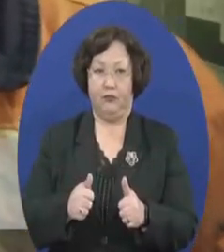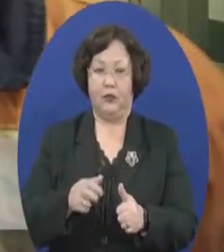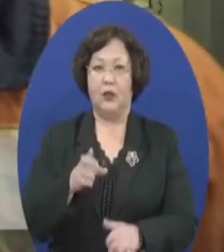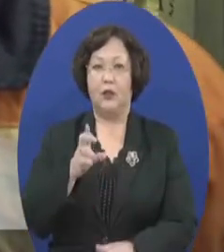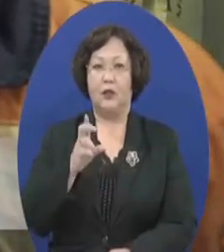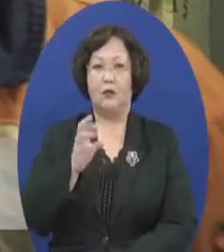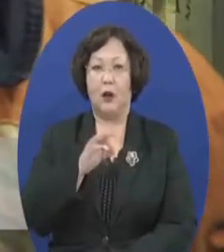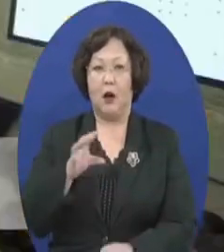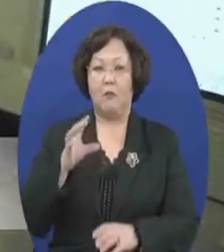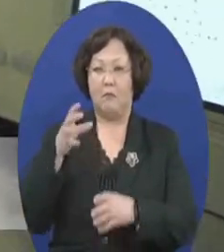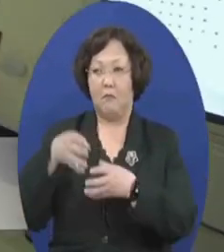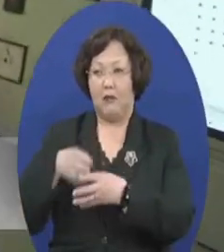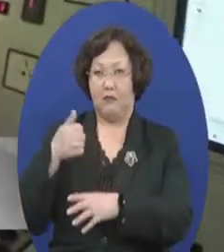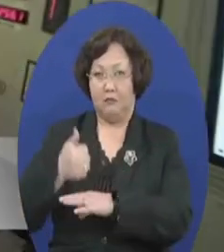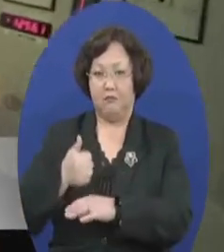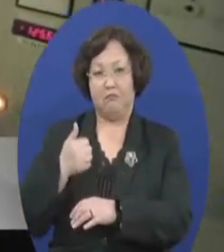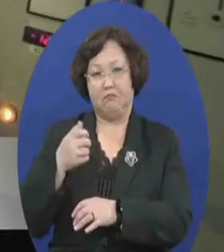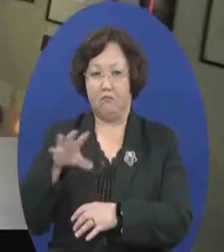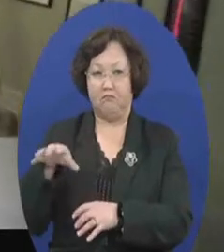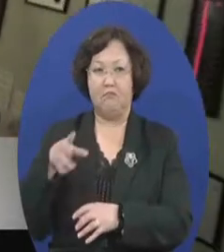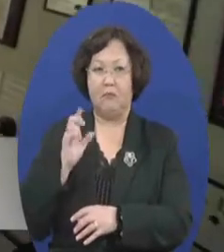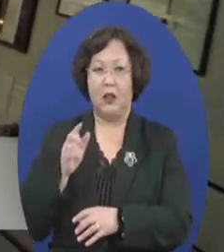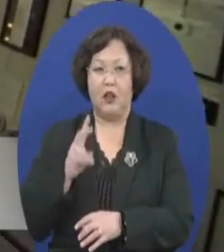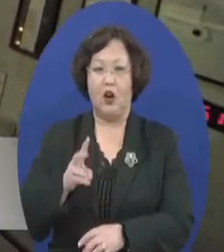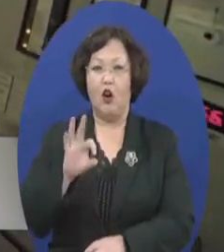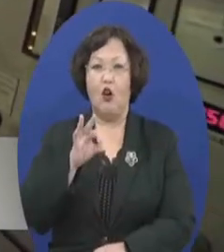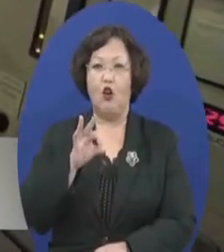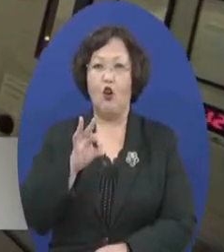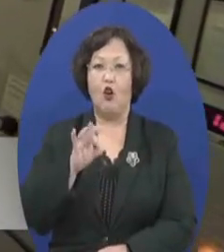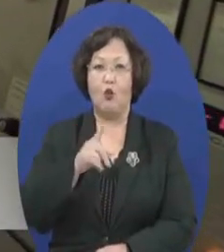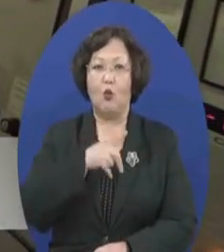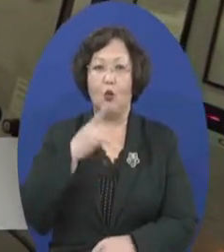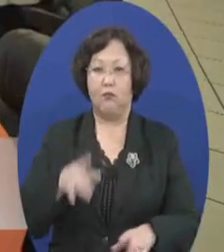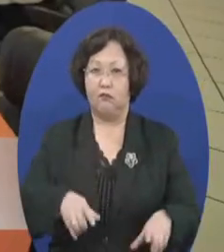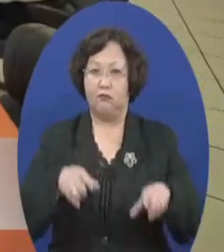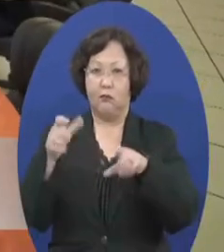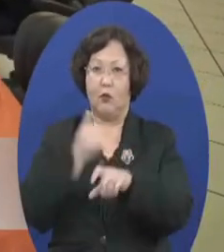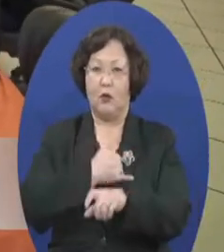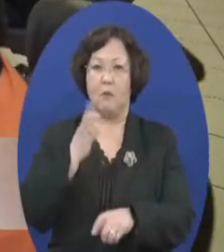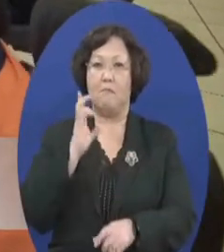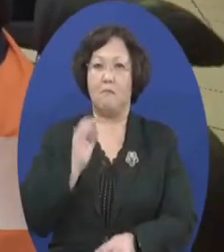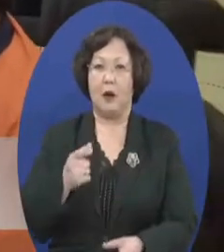Усан мочилтын баг Бэлэн. Өргөөрийн удирдлагын баг Бэлэн.